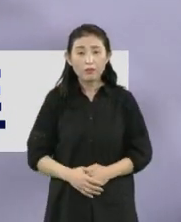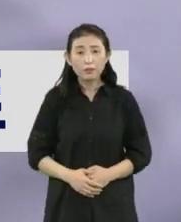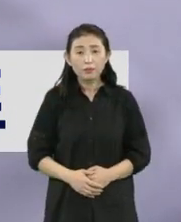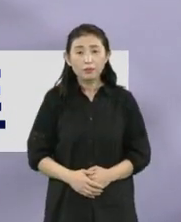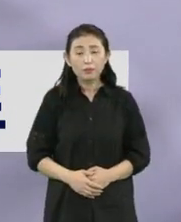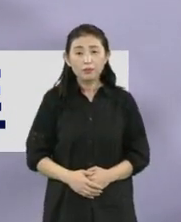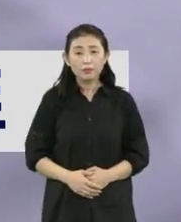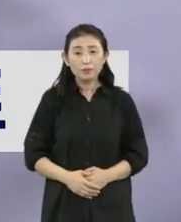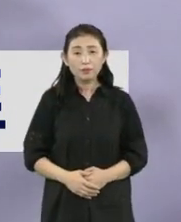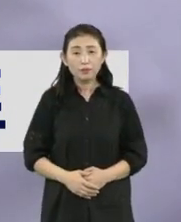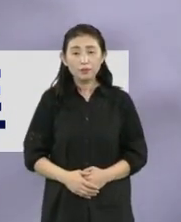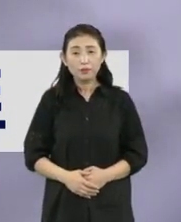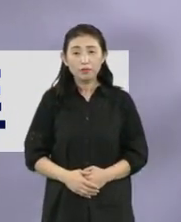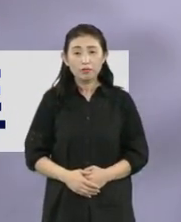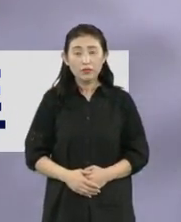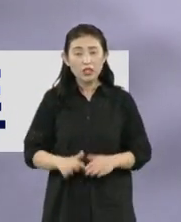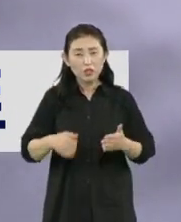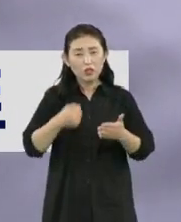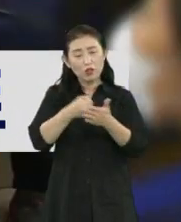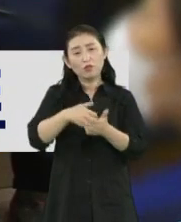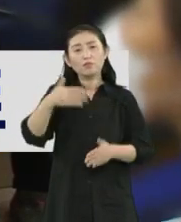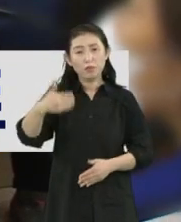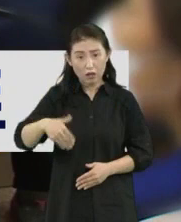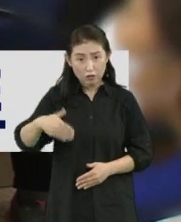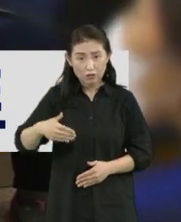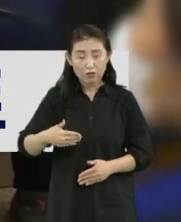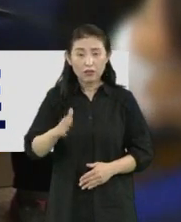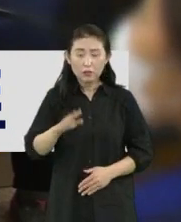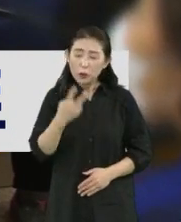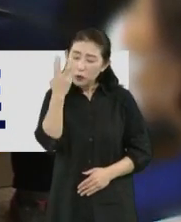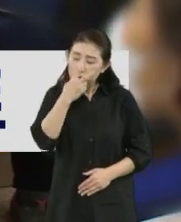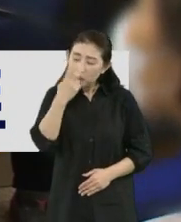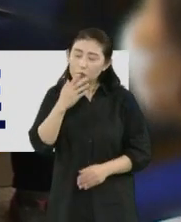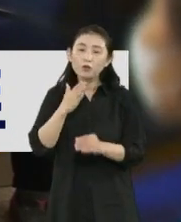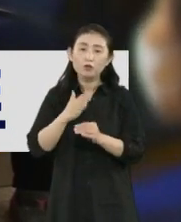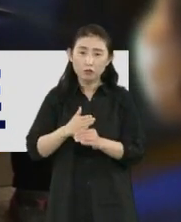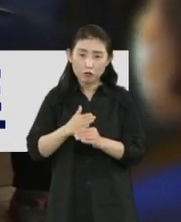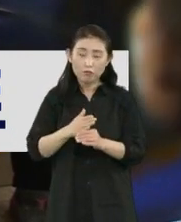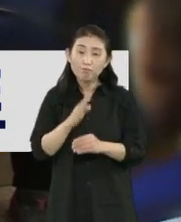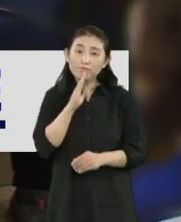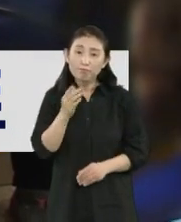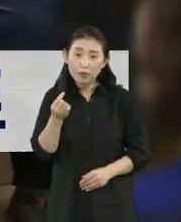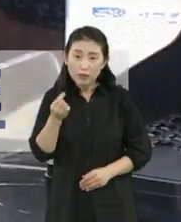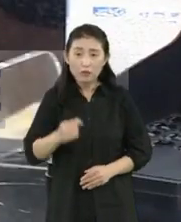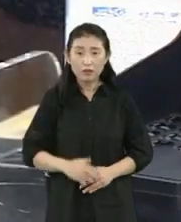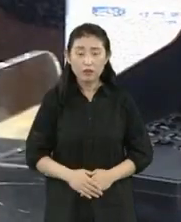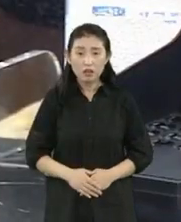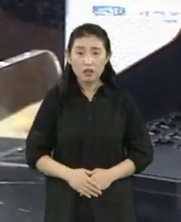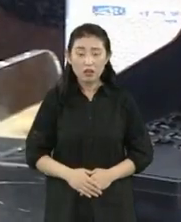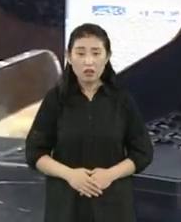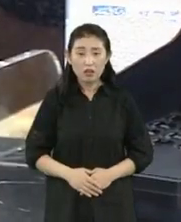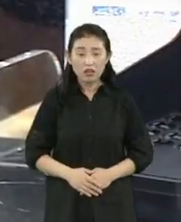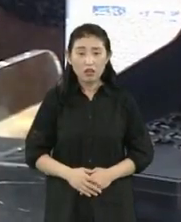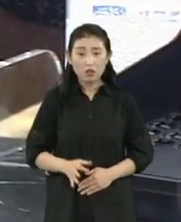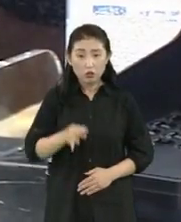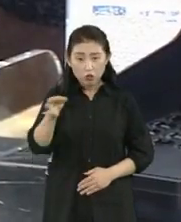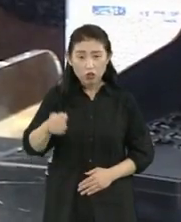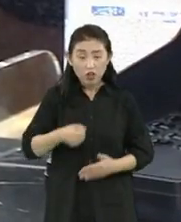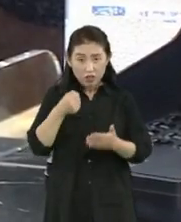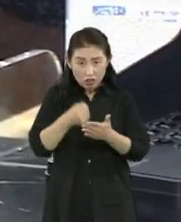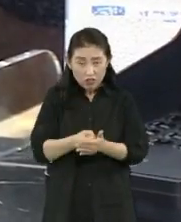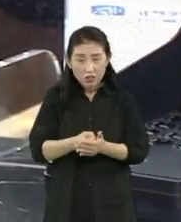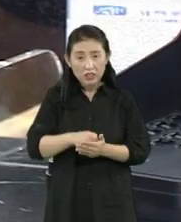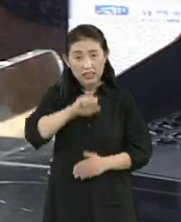추산됩니다. 세종시 관계자는 아직 확정된 바가 없지만 검토 단계에 들어간 건 맞다며 100% 지급이 확정될